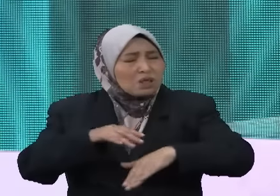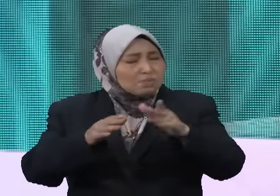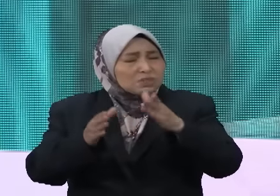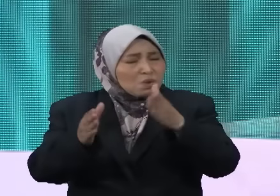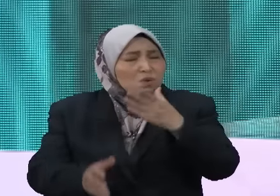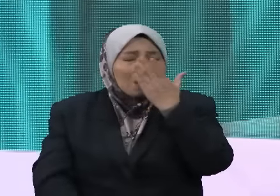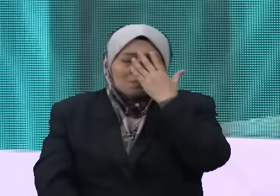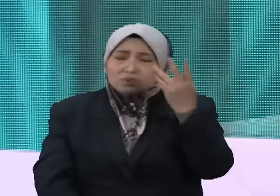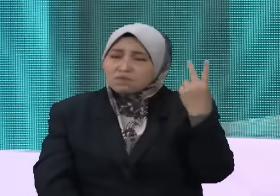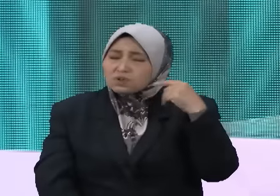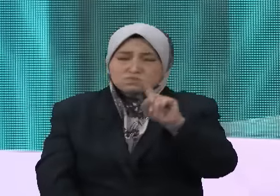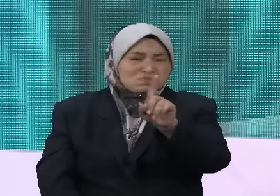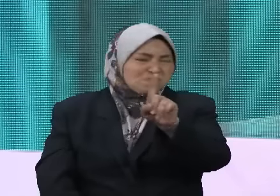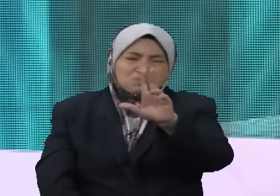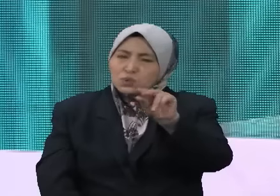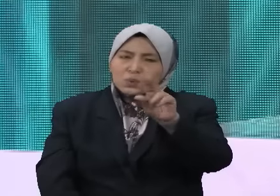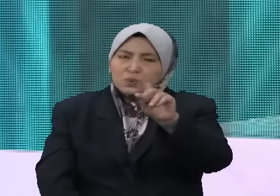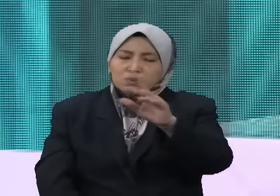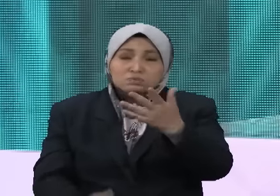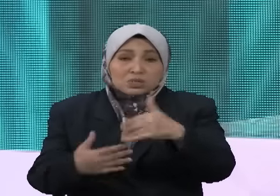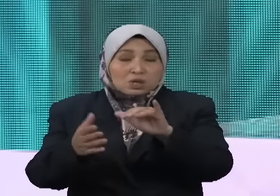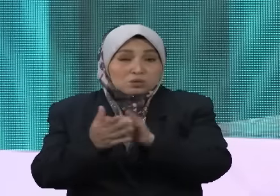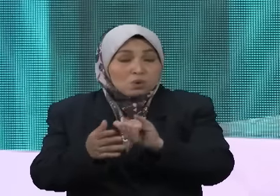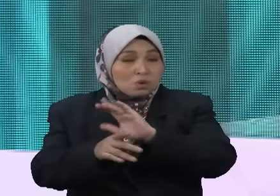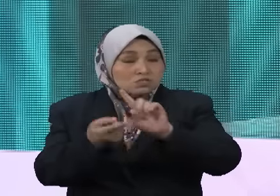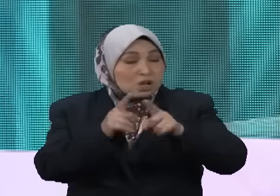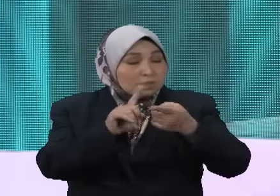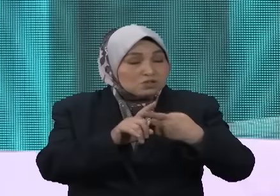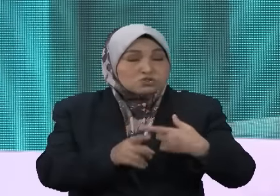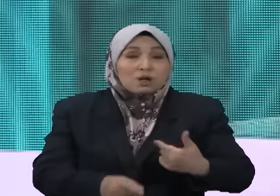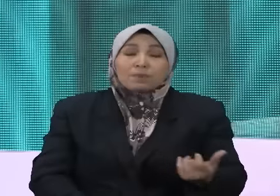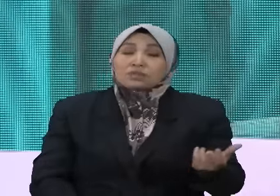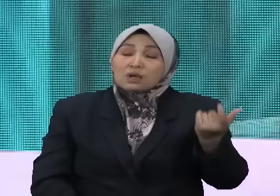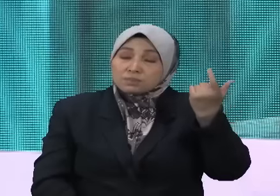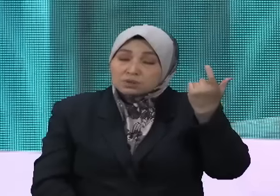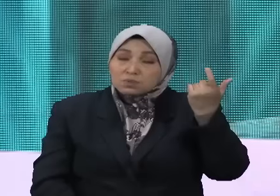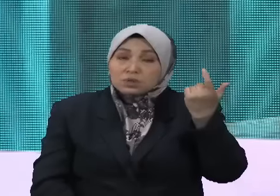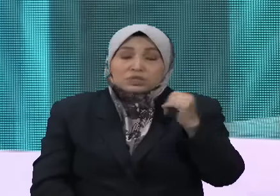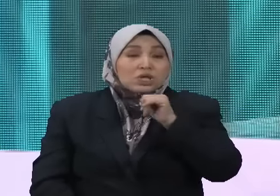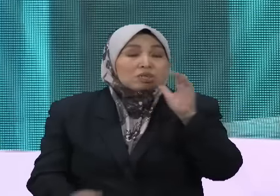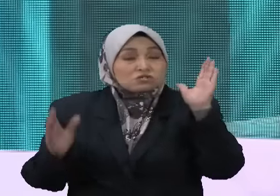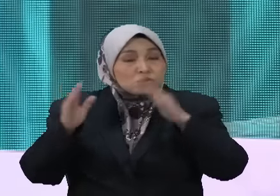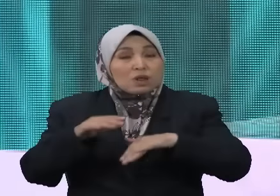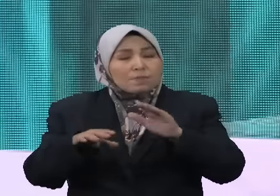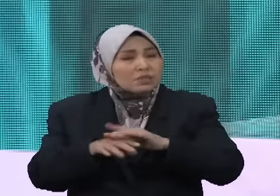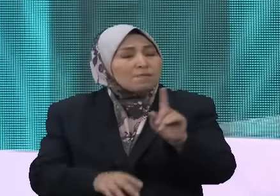jangan sesekali kamu solat ke atas mereka Selepas itu para-para sahabat Nabi Sallallahu Alaihi Wasallam juga tidak solat ke atas mana-mana jenazah